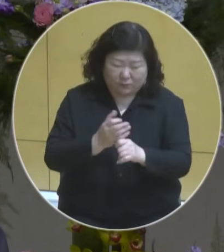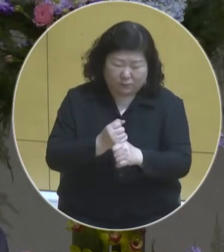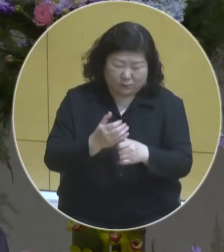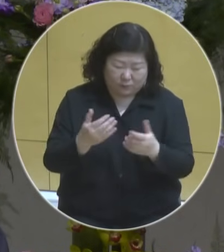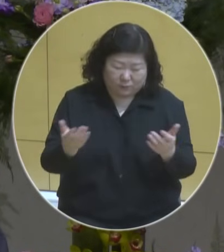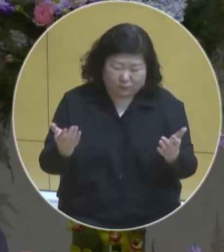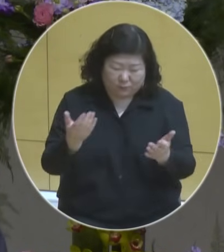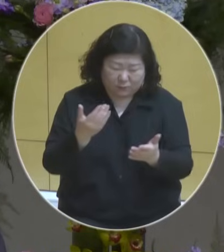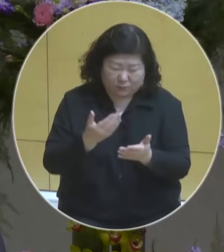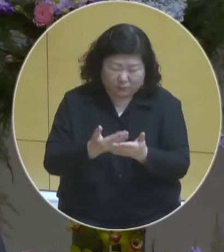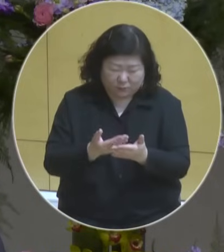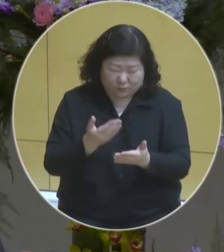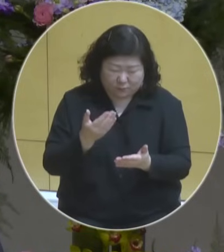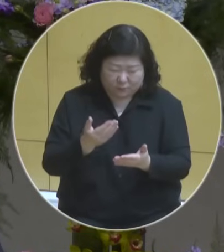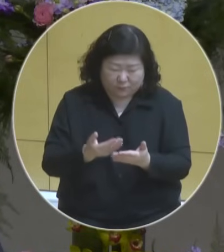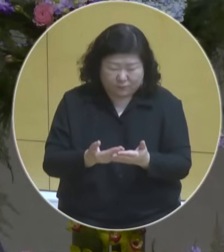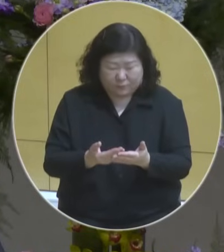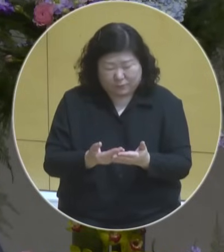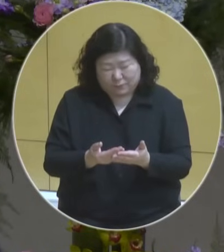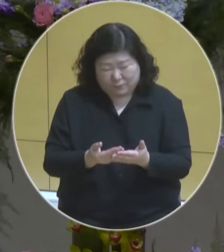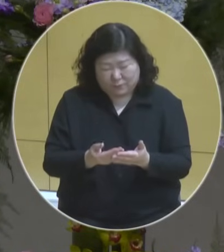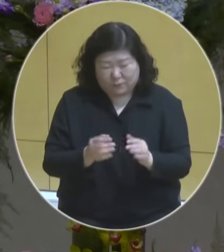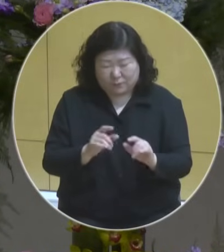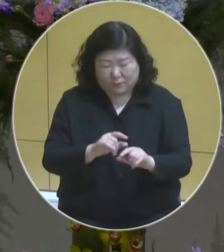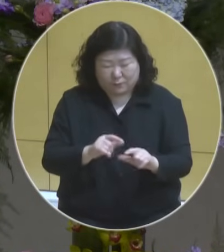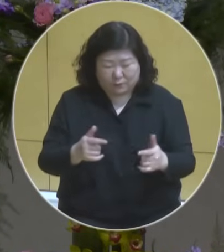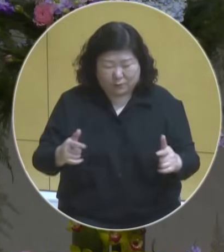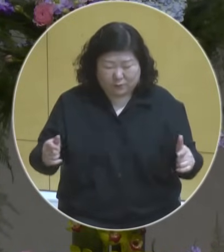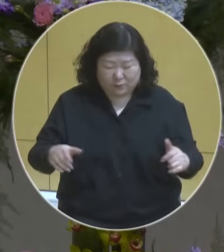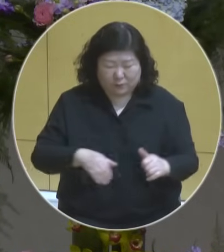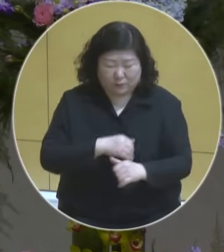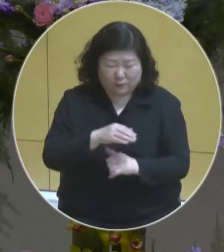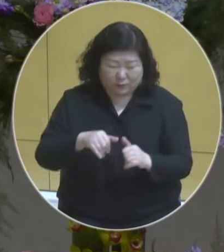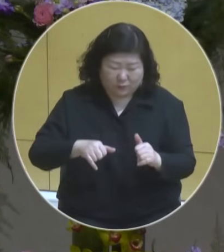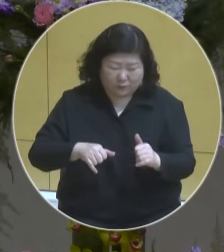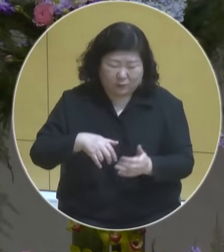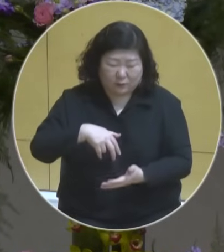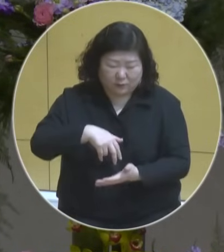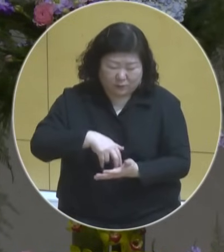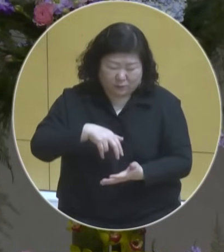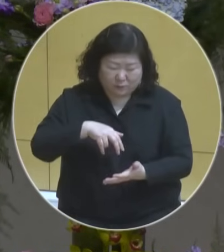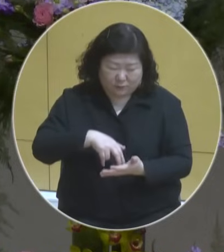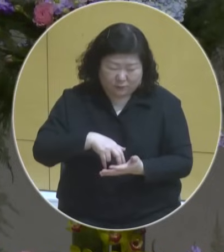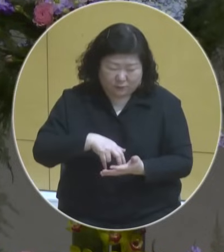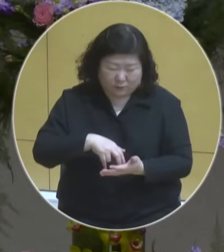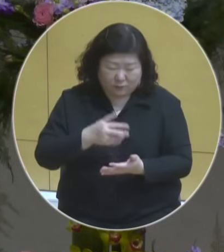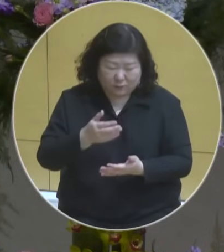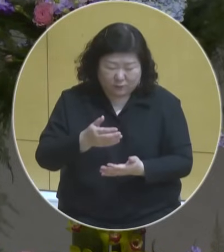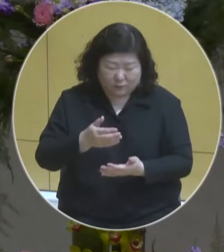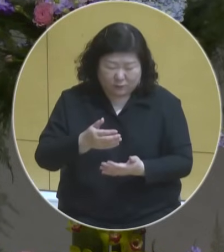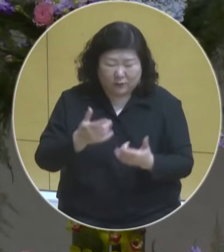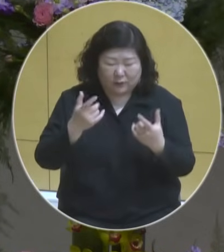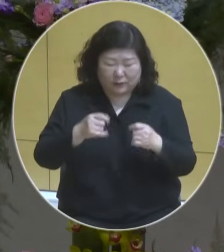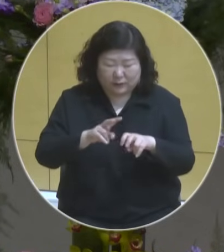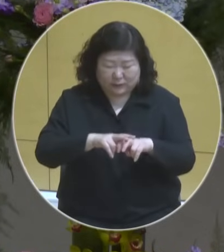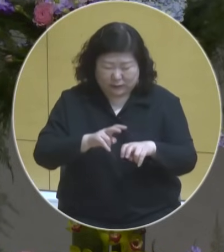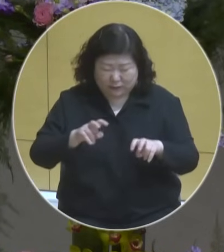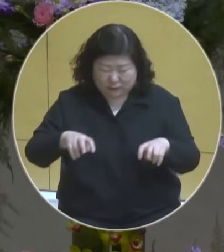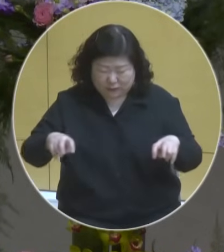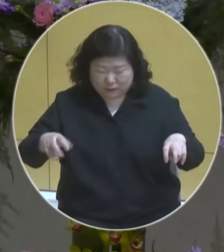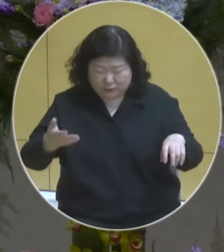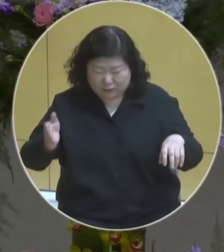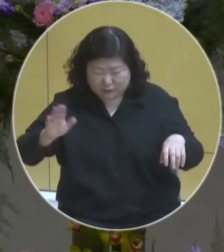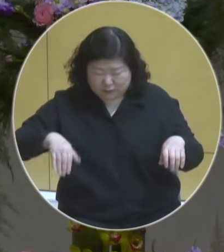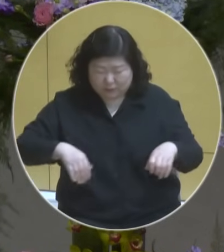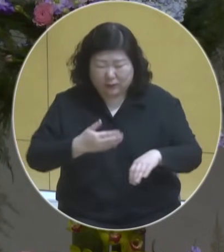주시기를 간절히 원합니다 가까지 환경과 사연 속에서 같은 자리에 앉아 있지만 다른 마음으로